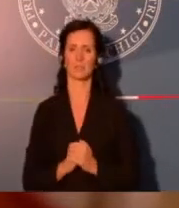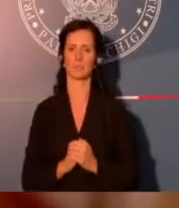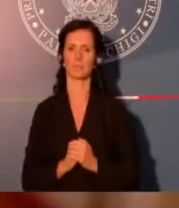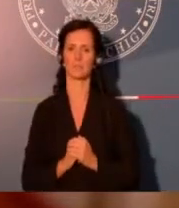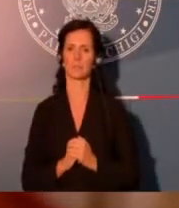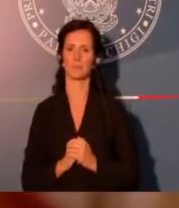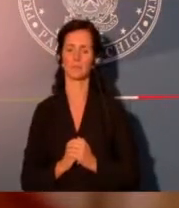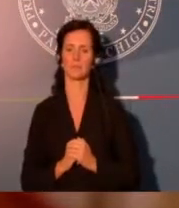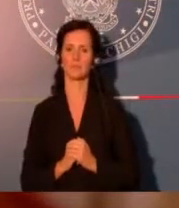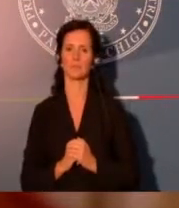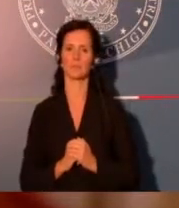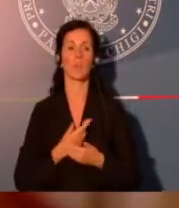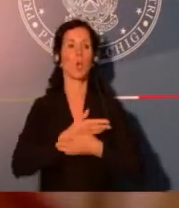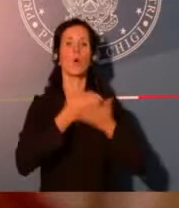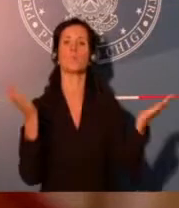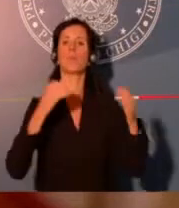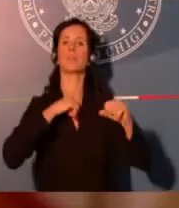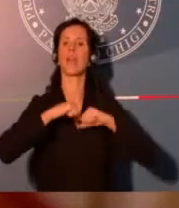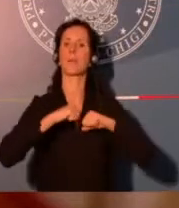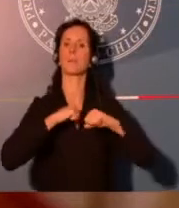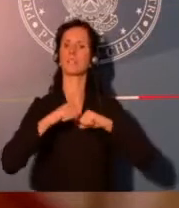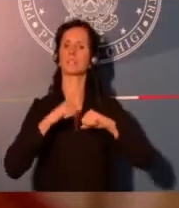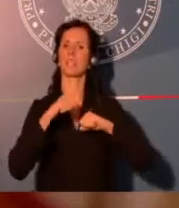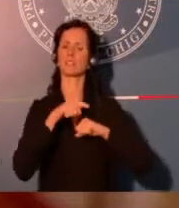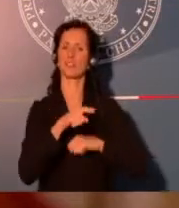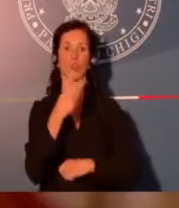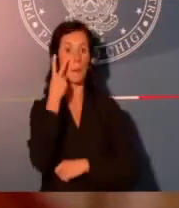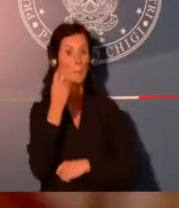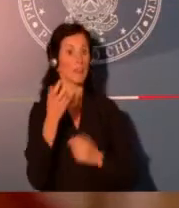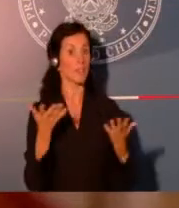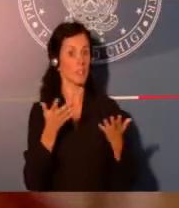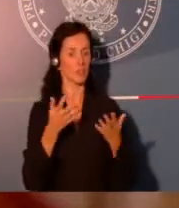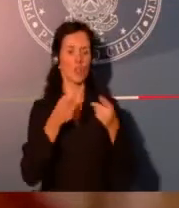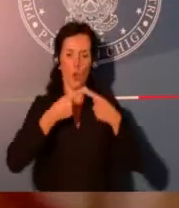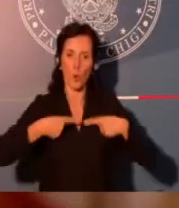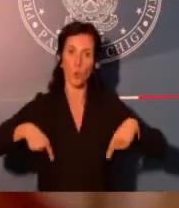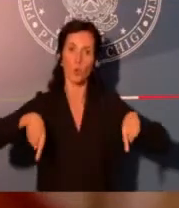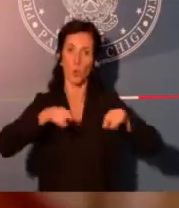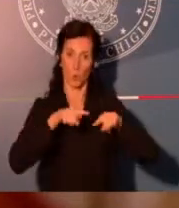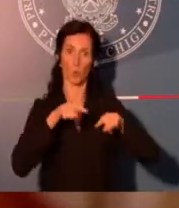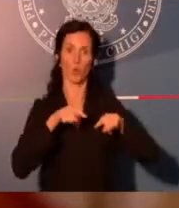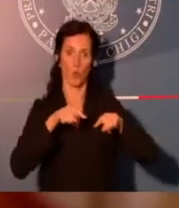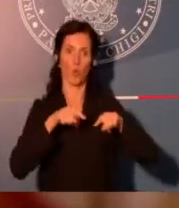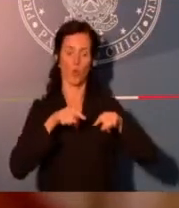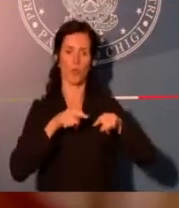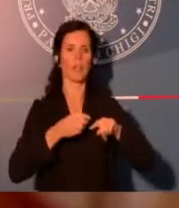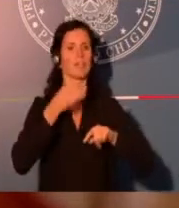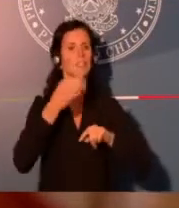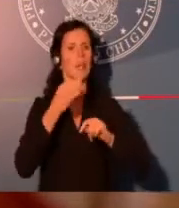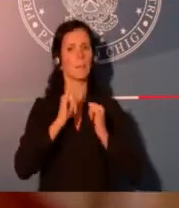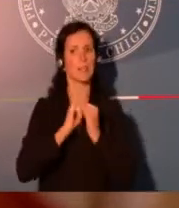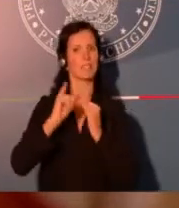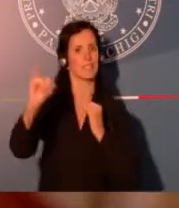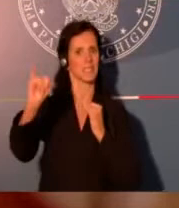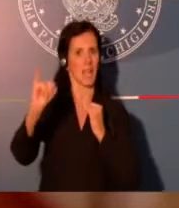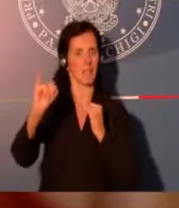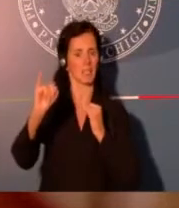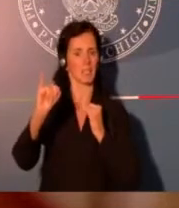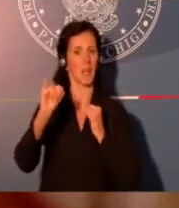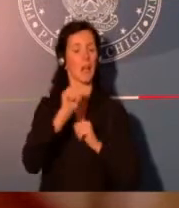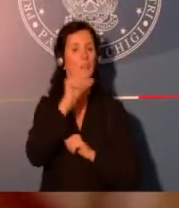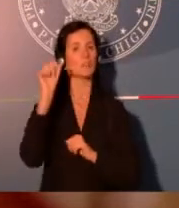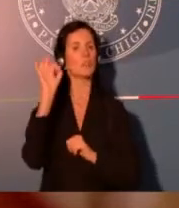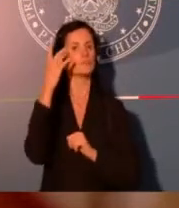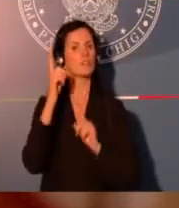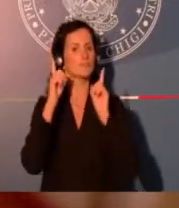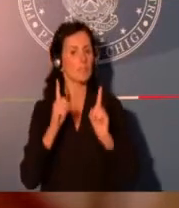Nell'ambito delle pubbliche amministrazioni è previsto che tutte le riunioni si svolgano con modalità a distanza, salvo la